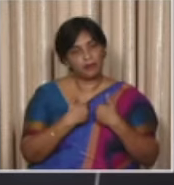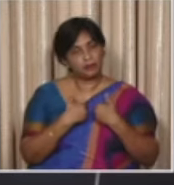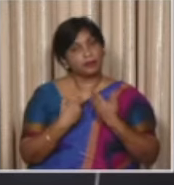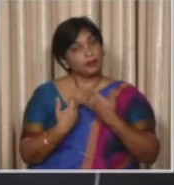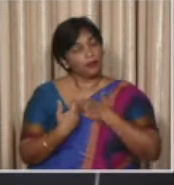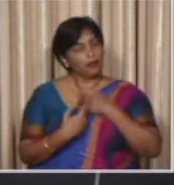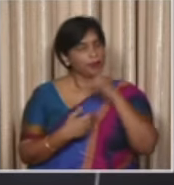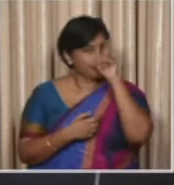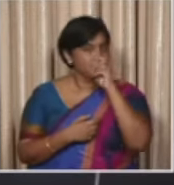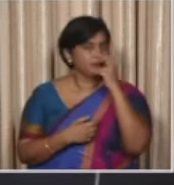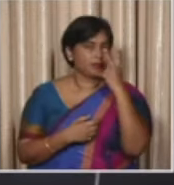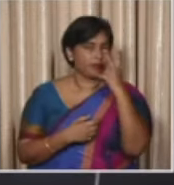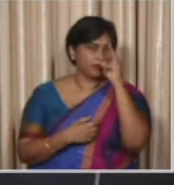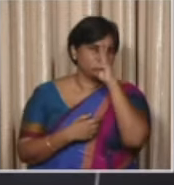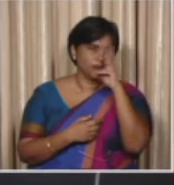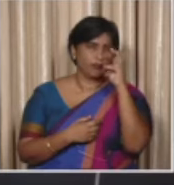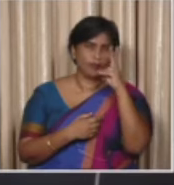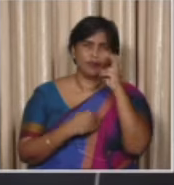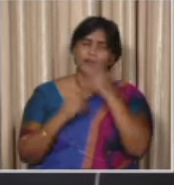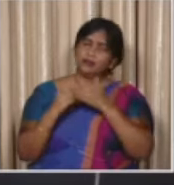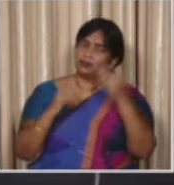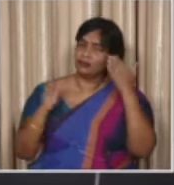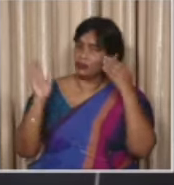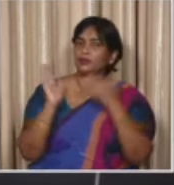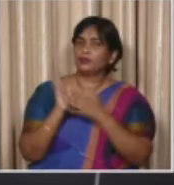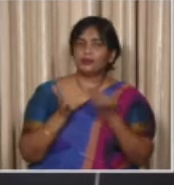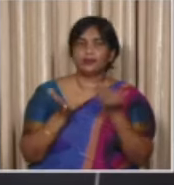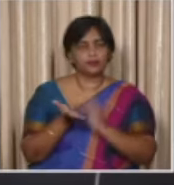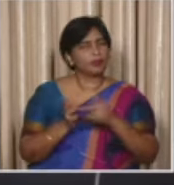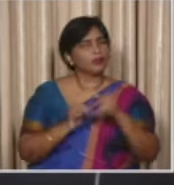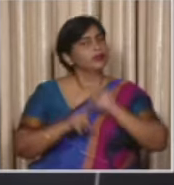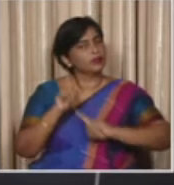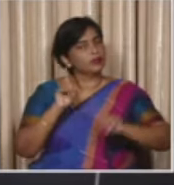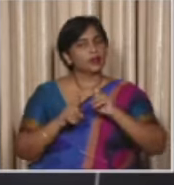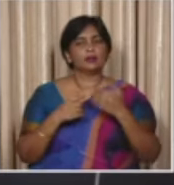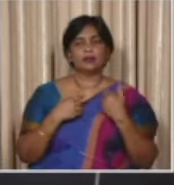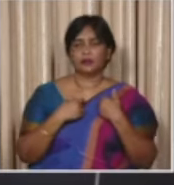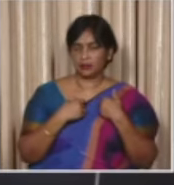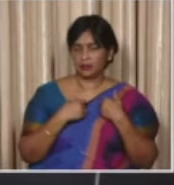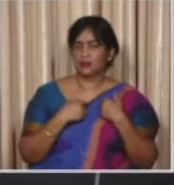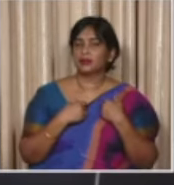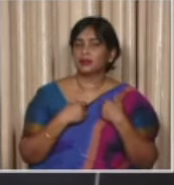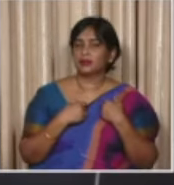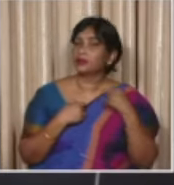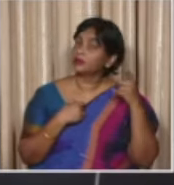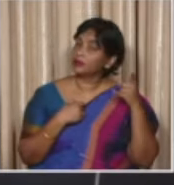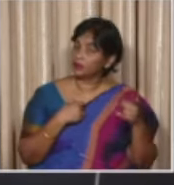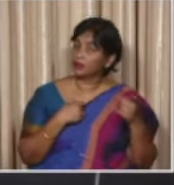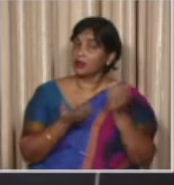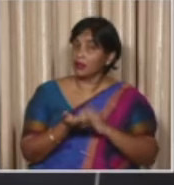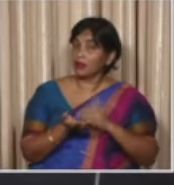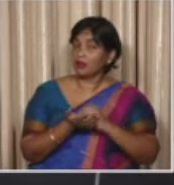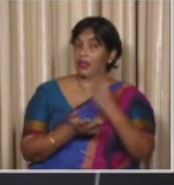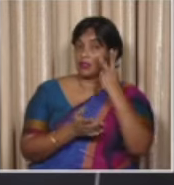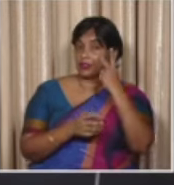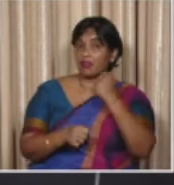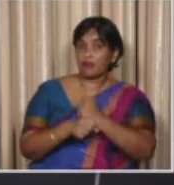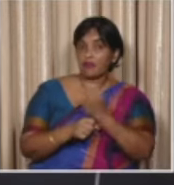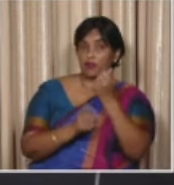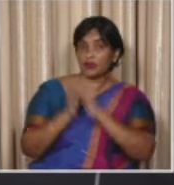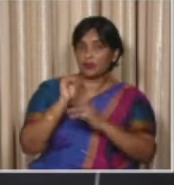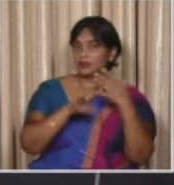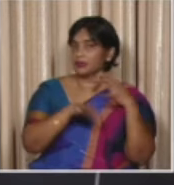මම මාස දෙකමාරක් තුනක් තිස්සේ මේකෙම යෙදිලා හිටියා. වරින් වර සාකච්ඡා කළා. මං එතුමන්ලව වතාවන් දෙකක් භාණ්ඩාගාරයට එක්කගෙන